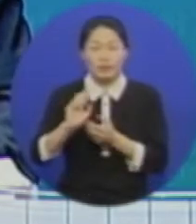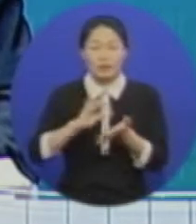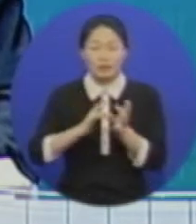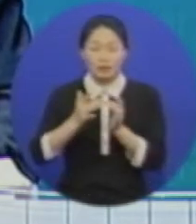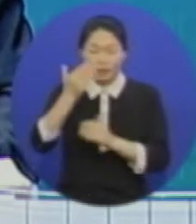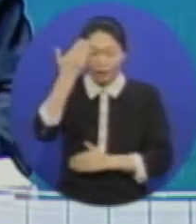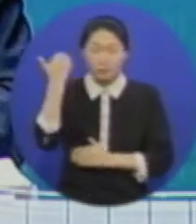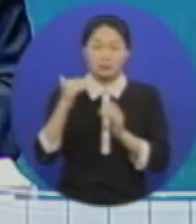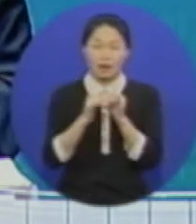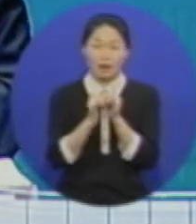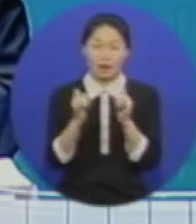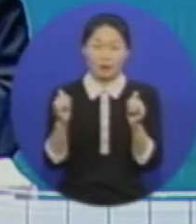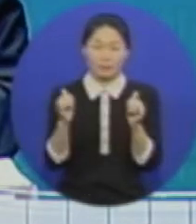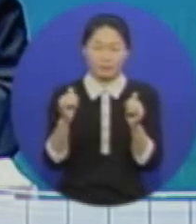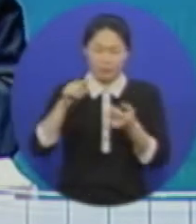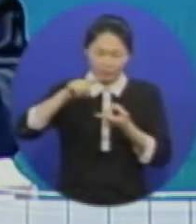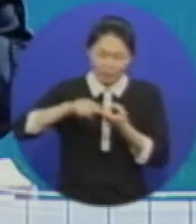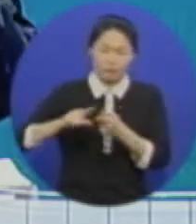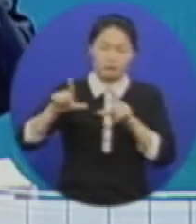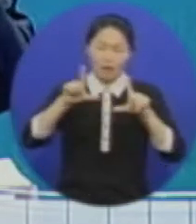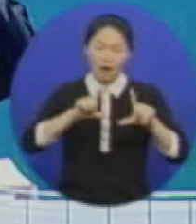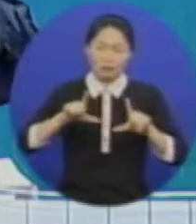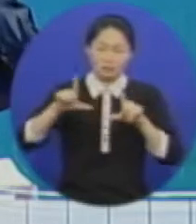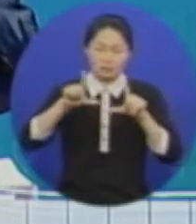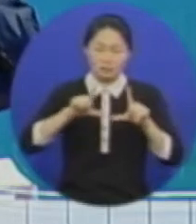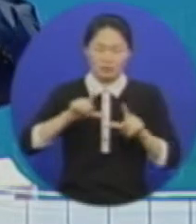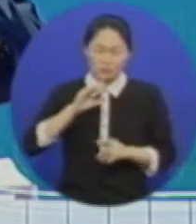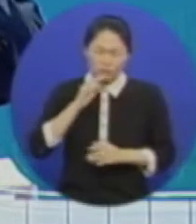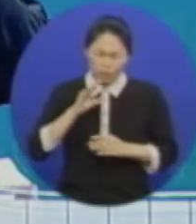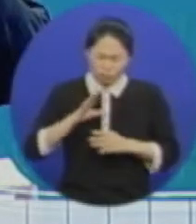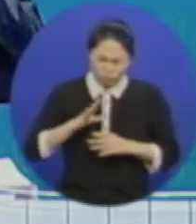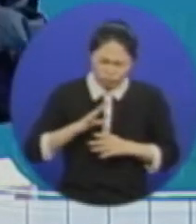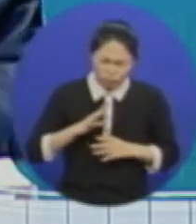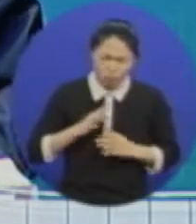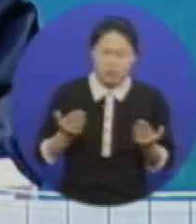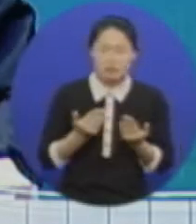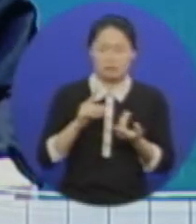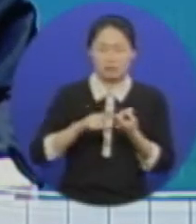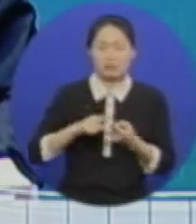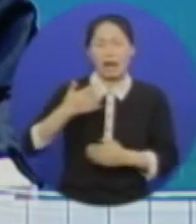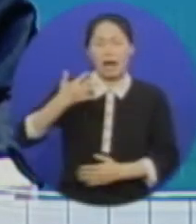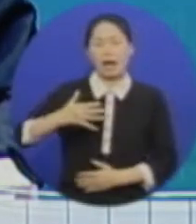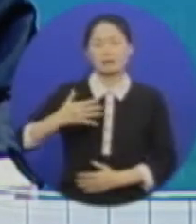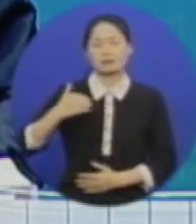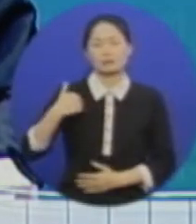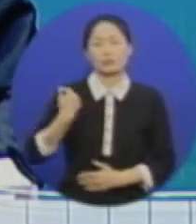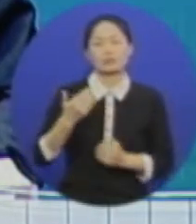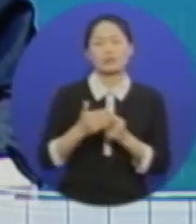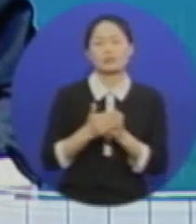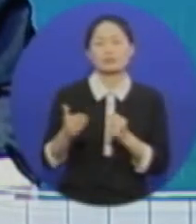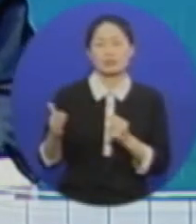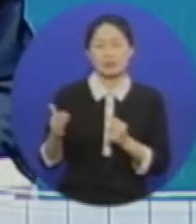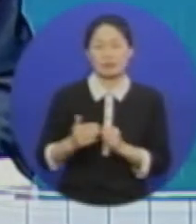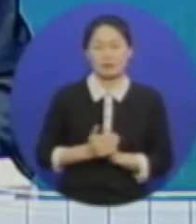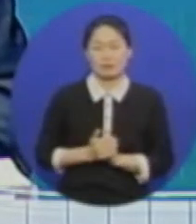옛사람 그대로 사는 것이 얼마나 무서운 것인지를 아직도 모르기 때문에 그렇습니다